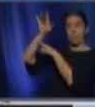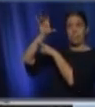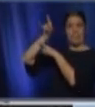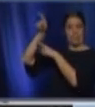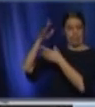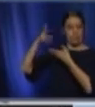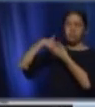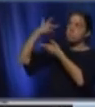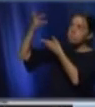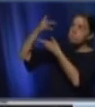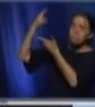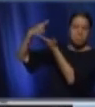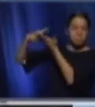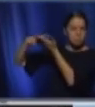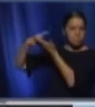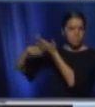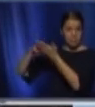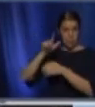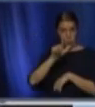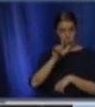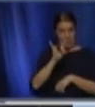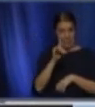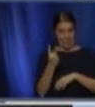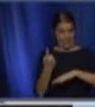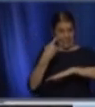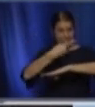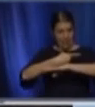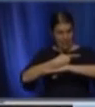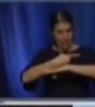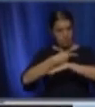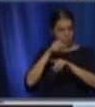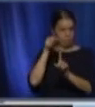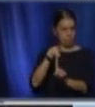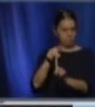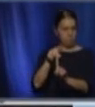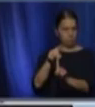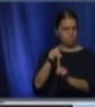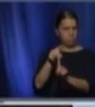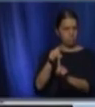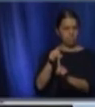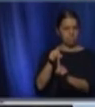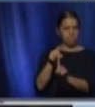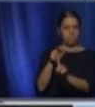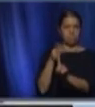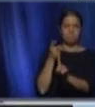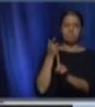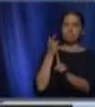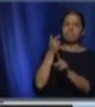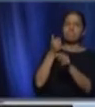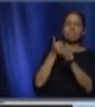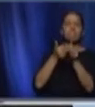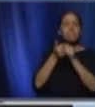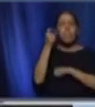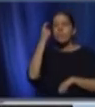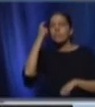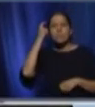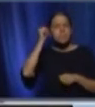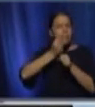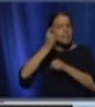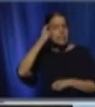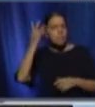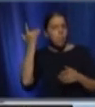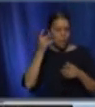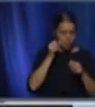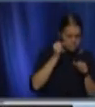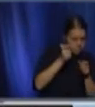situation. Nous estimons que cela prendra 28 jours supplémentaires pour voir une réduction. Question. Est-ce qu'il y a une autre aide pour